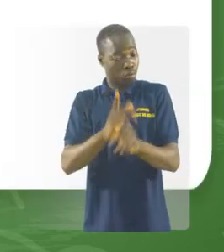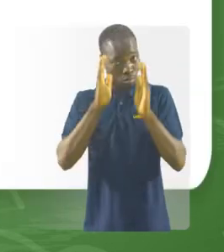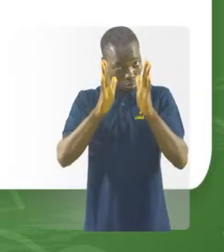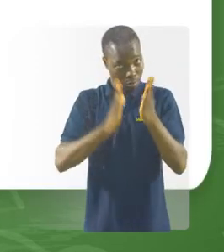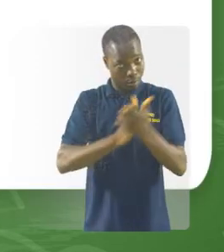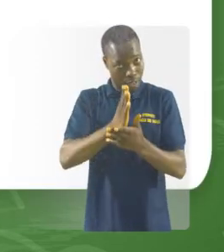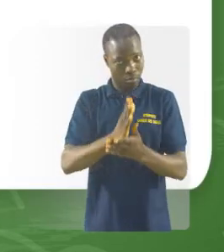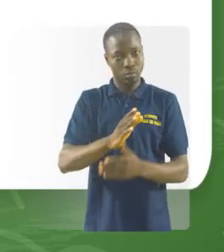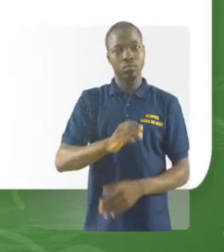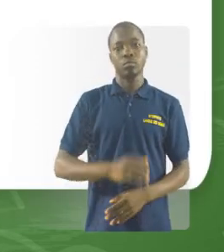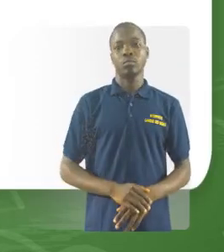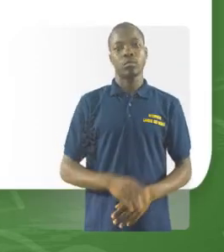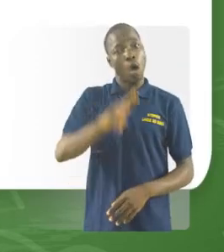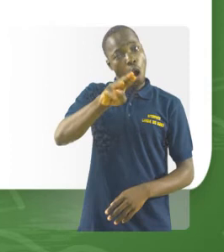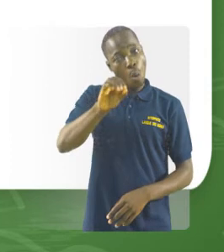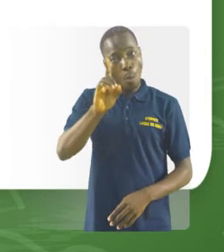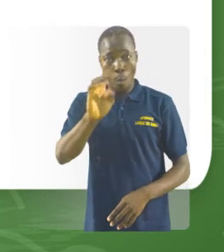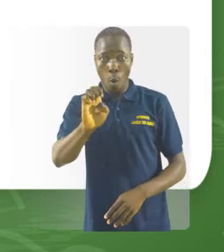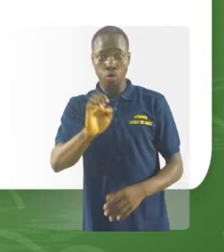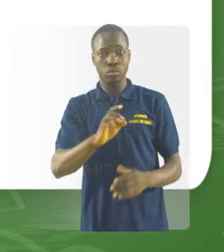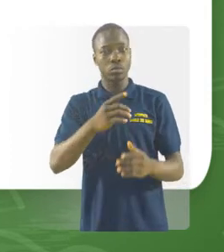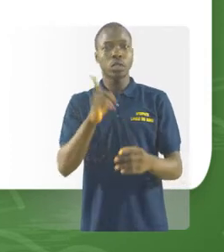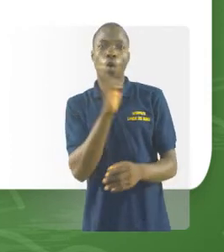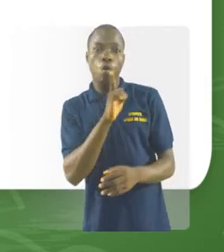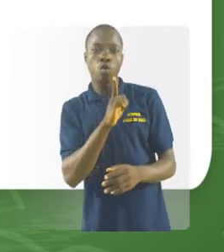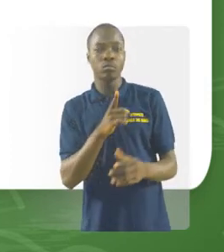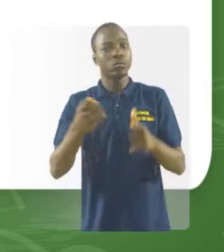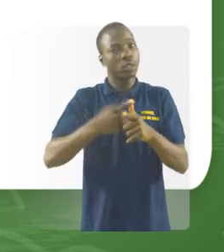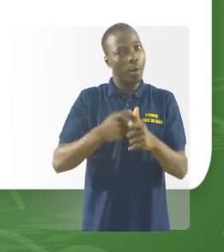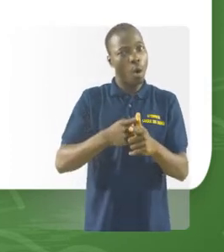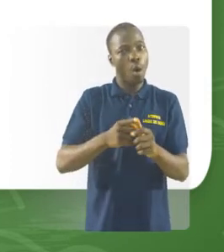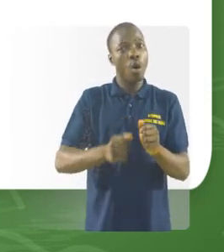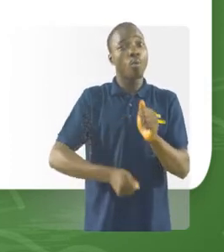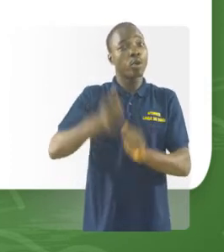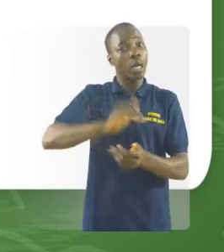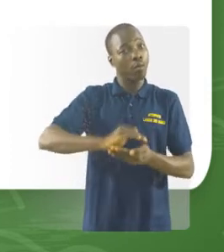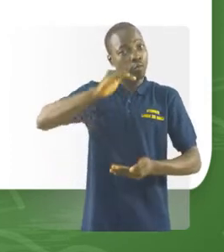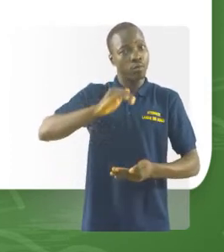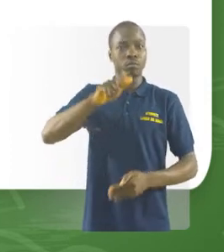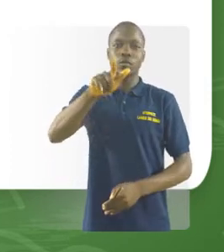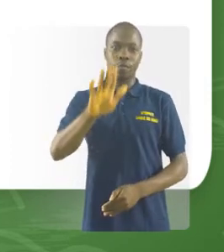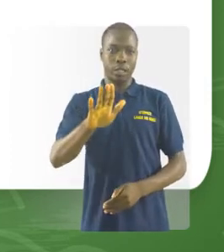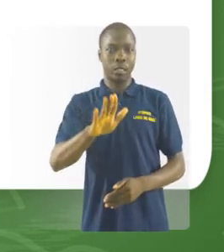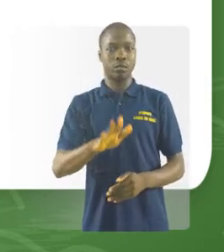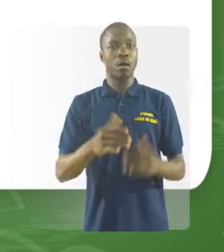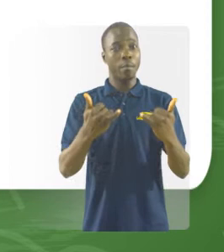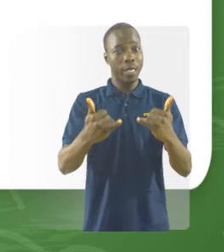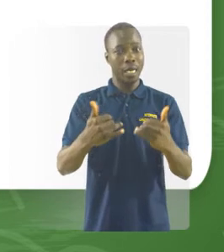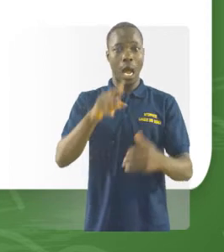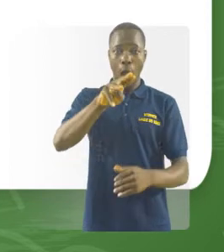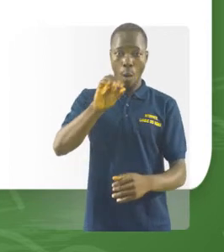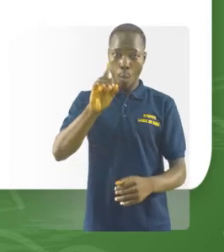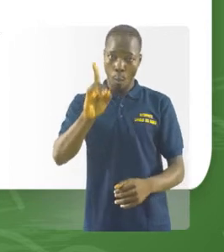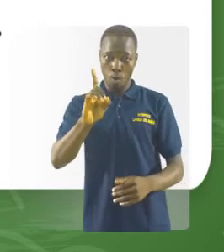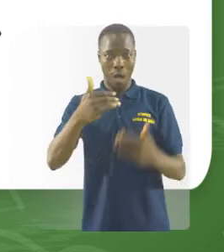En solution, le plus grand effectif est 25. La modalité qui a le plus